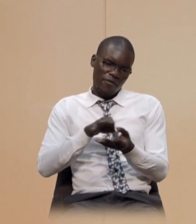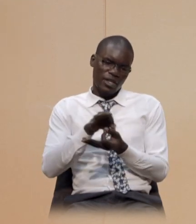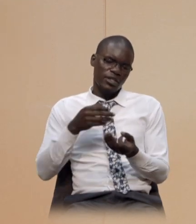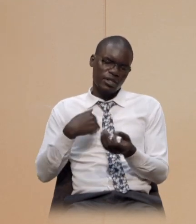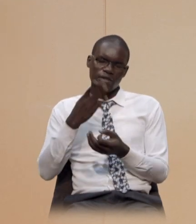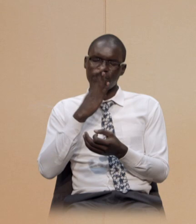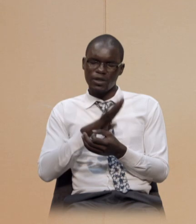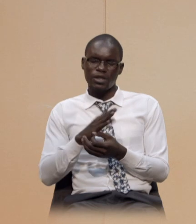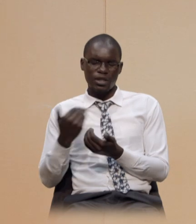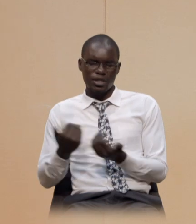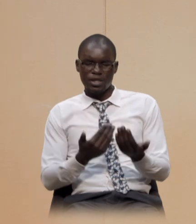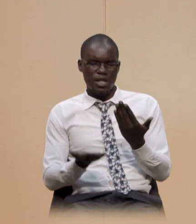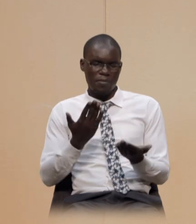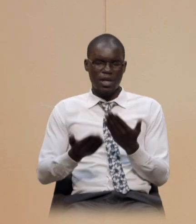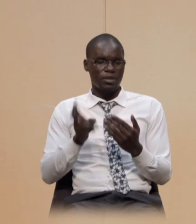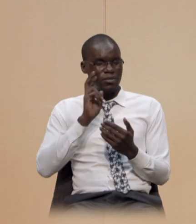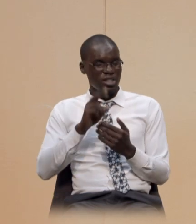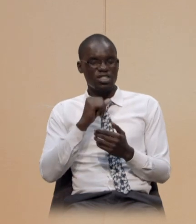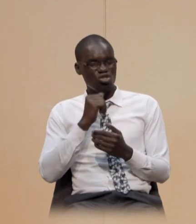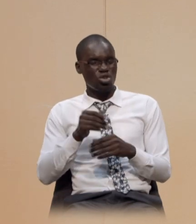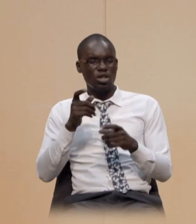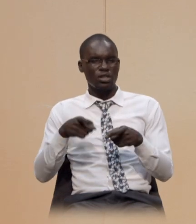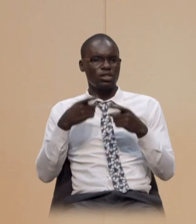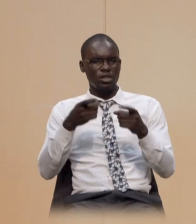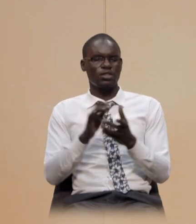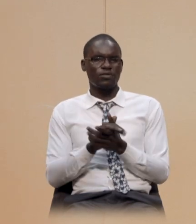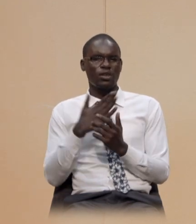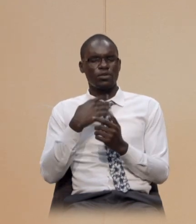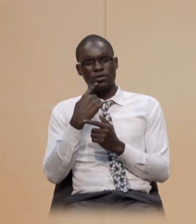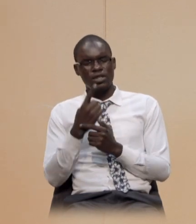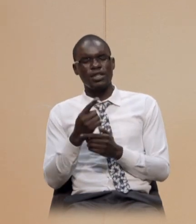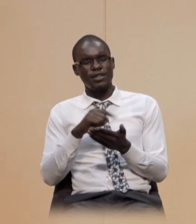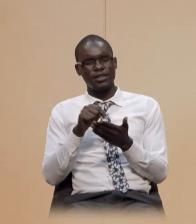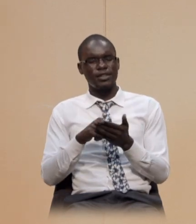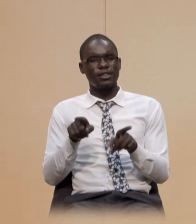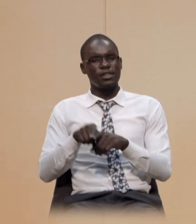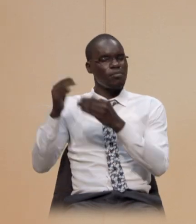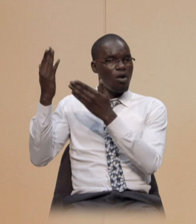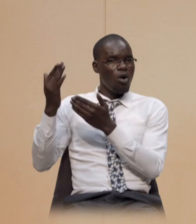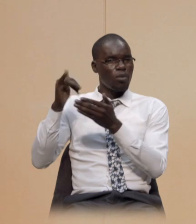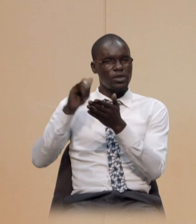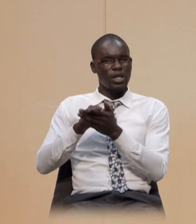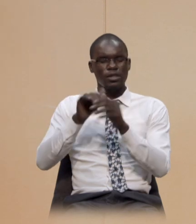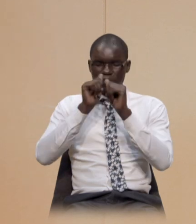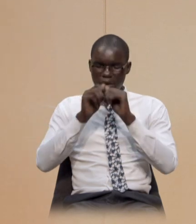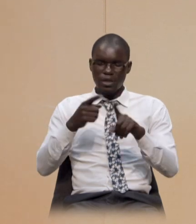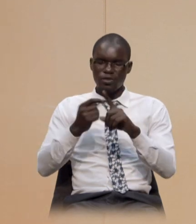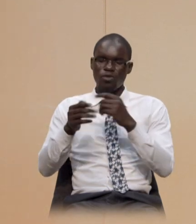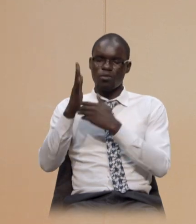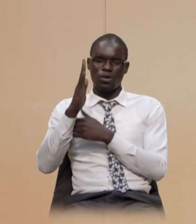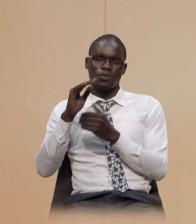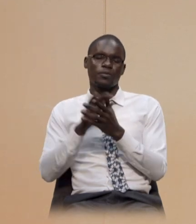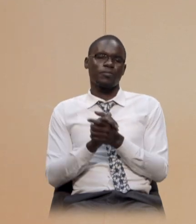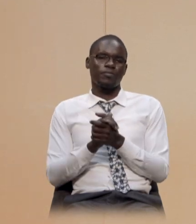like a gift. Lakini nataka kukupa ili jambo, natumaini ya kwamba ni mibaraka kutoka kwa